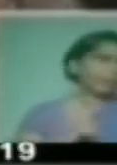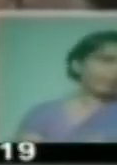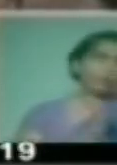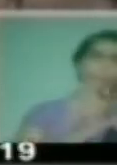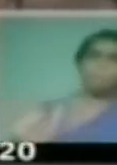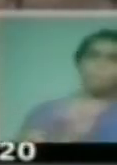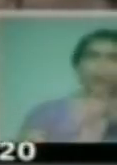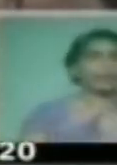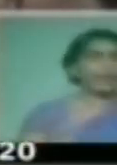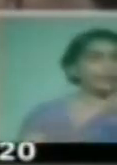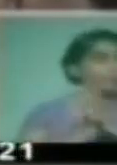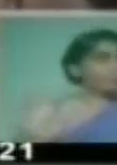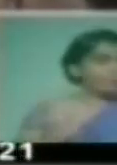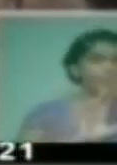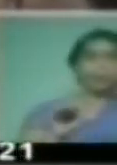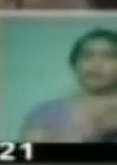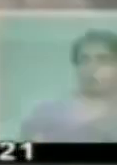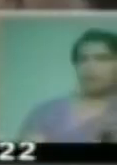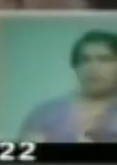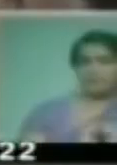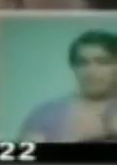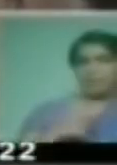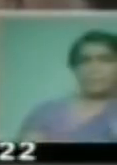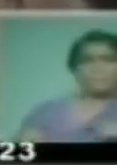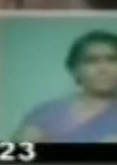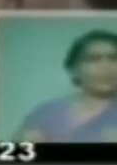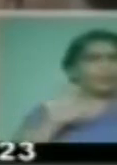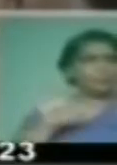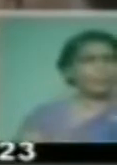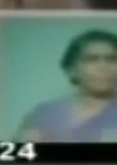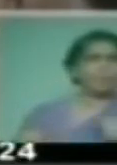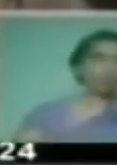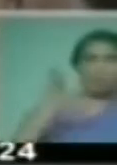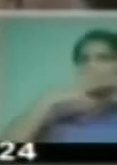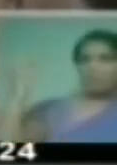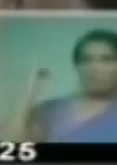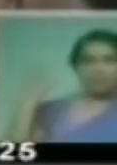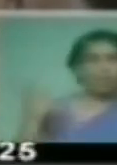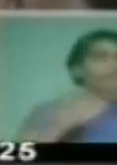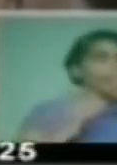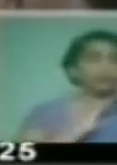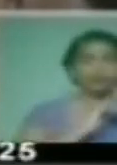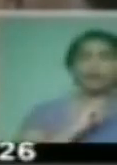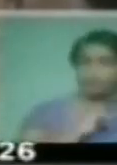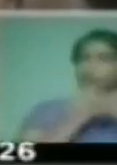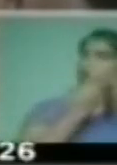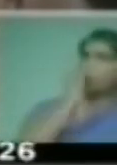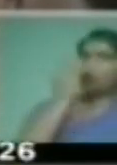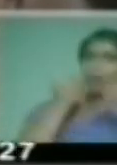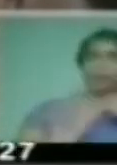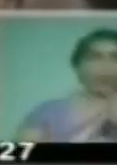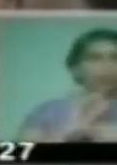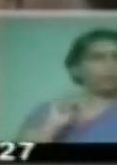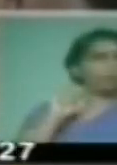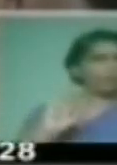மற்றும் சுகாதாரத்துறையை தொடர்ந்து முன்னெடுத்து செல்வதற்காக அரசின் வரி வருமானம் மொத்த தேசிய உற்பத்தியில் 18% பேணப்பட வேண்டும். இப்போது